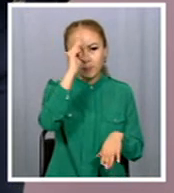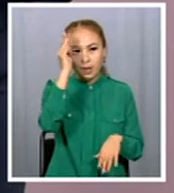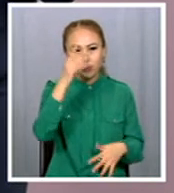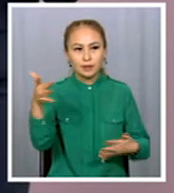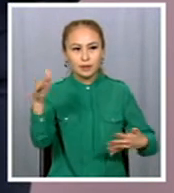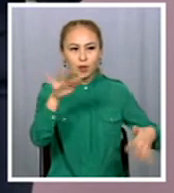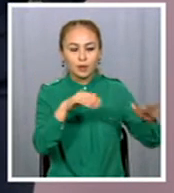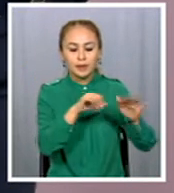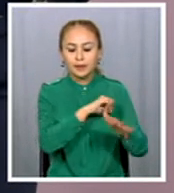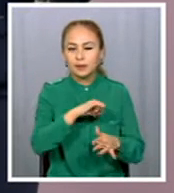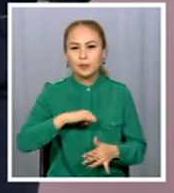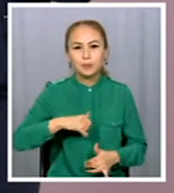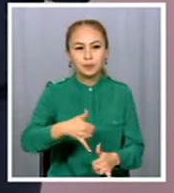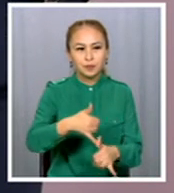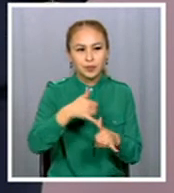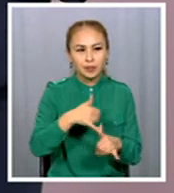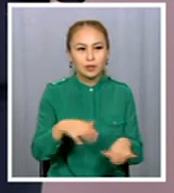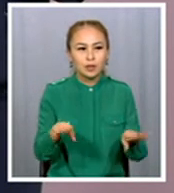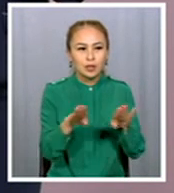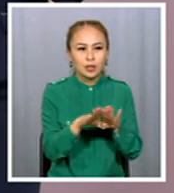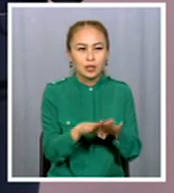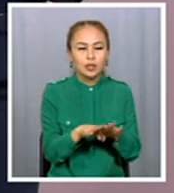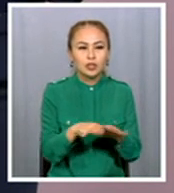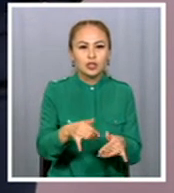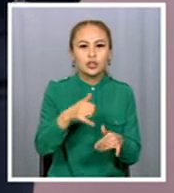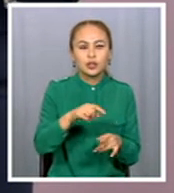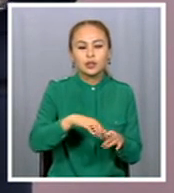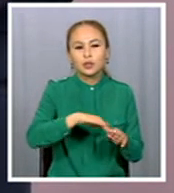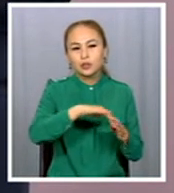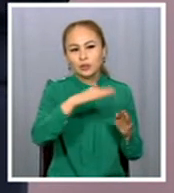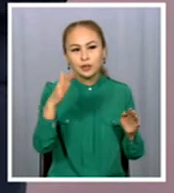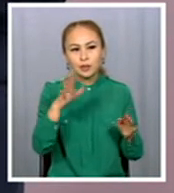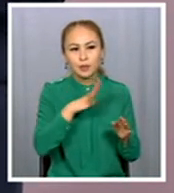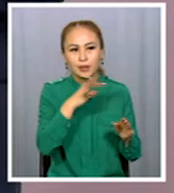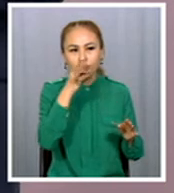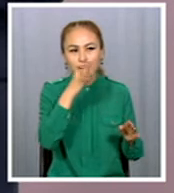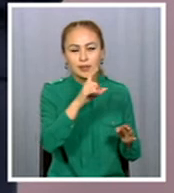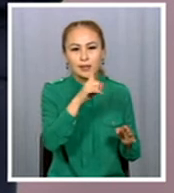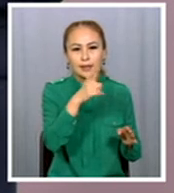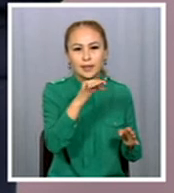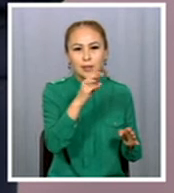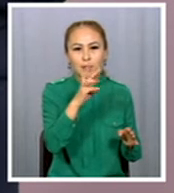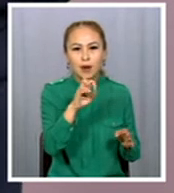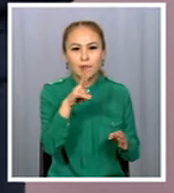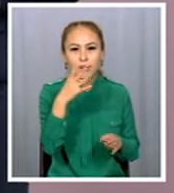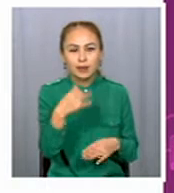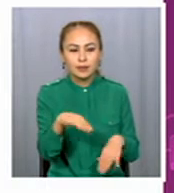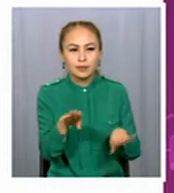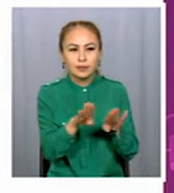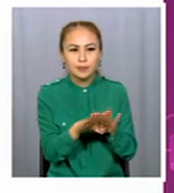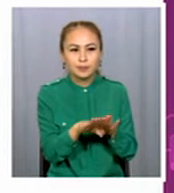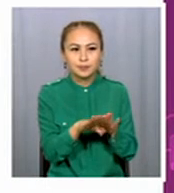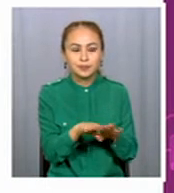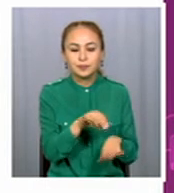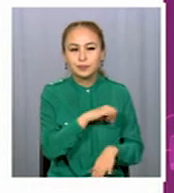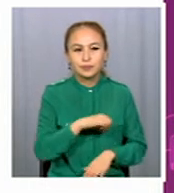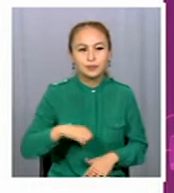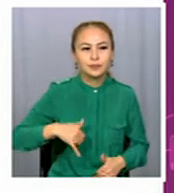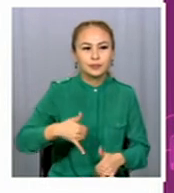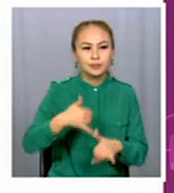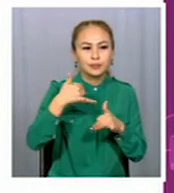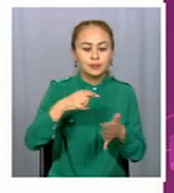ең биік нүктесін шың деп атаймыз дедік. Гималай тау сілемдерінің ең биік